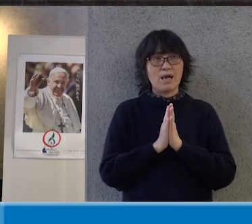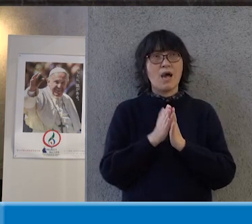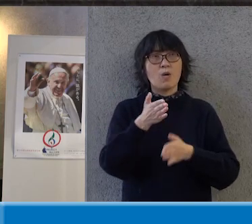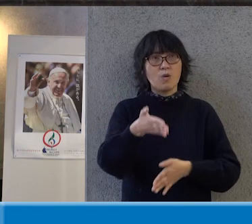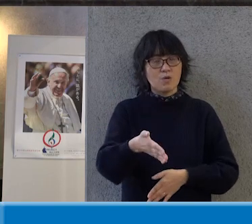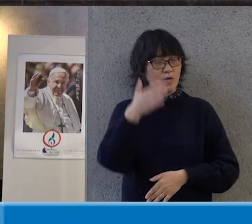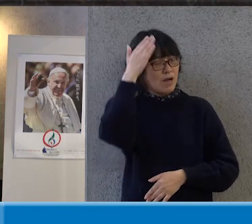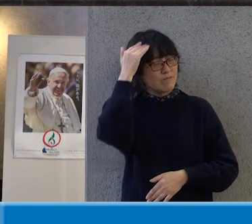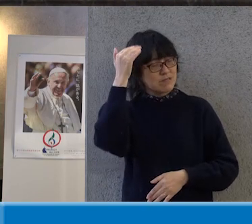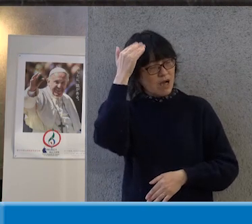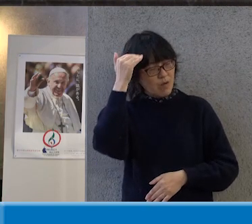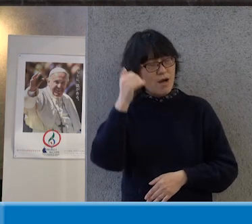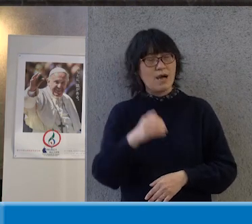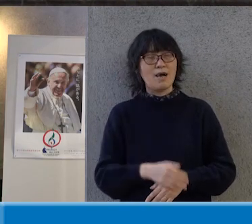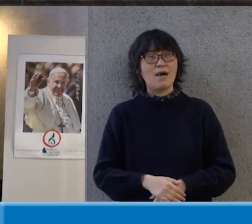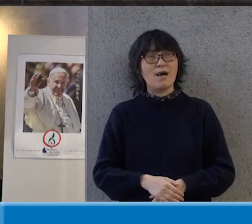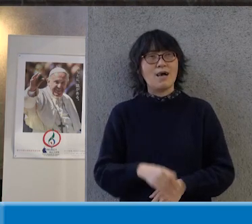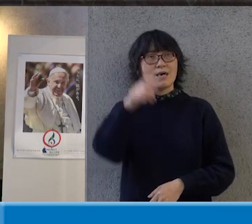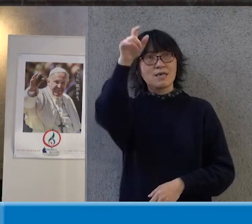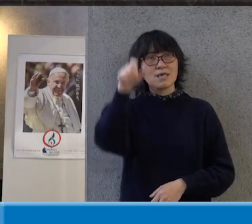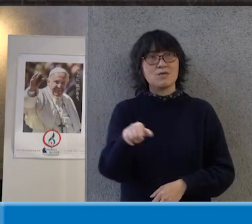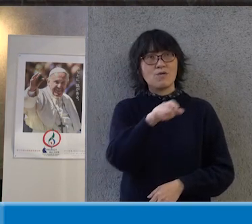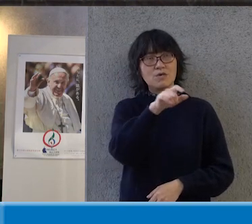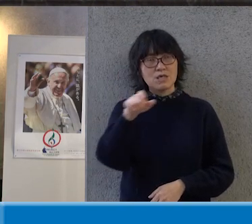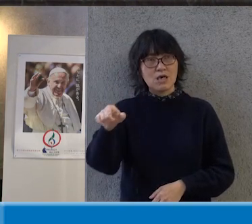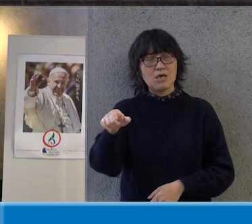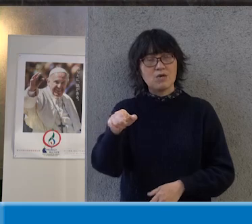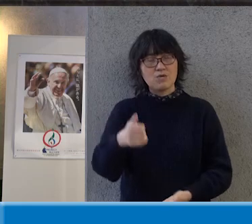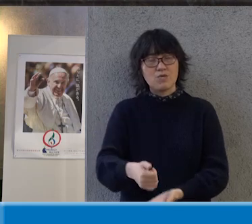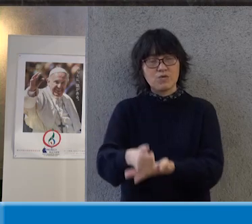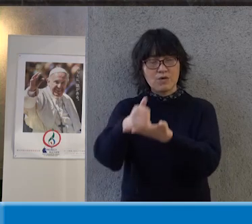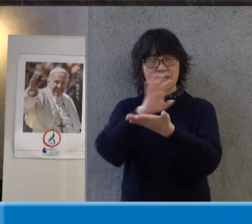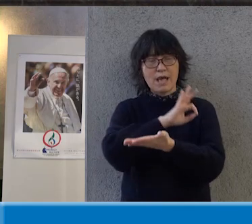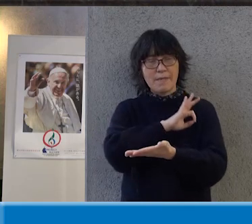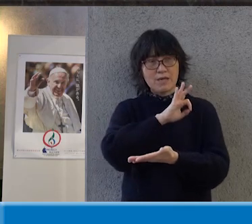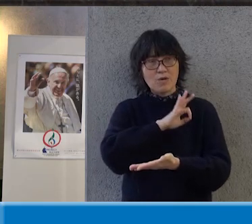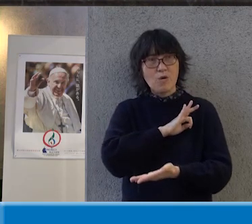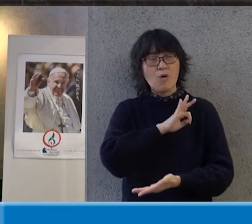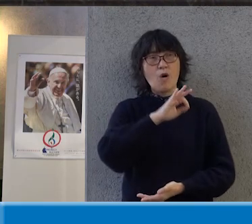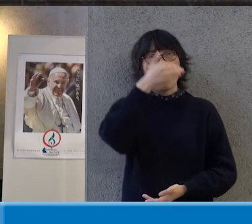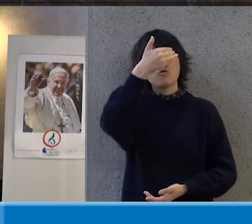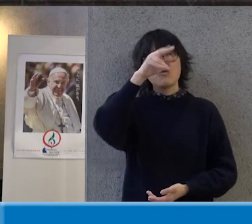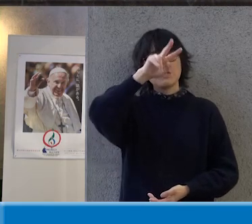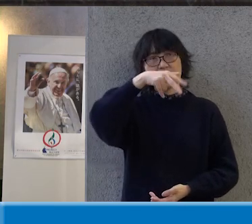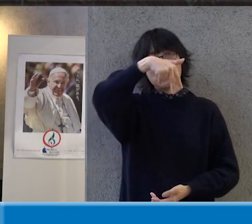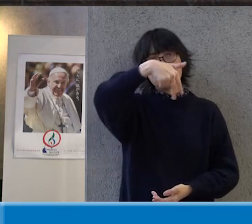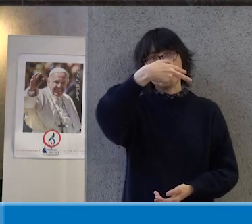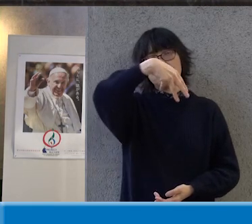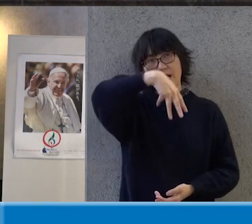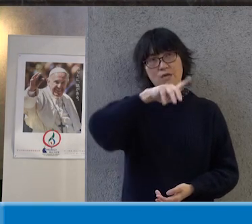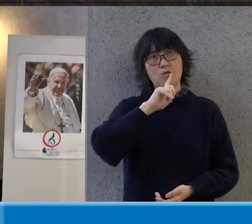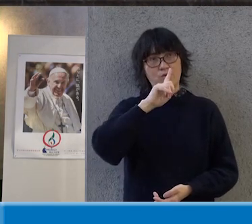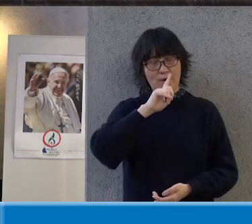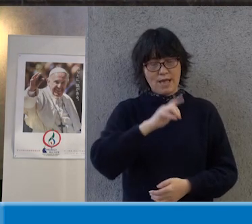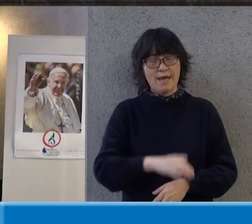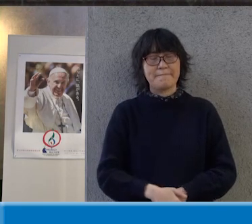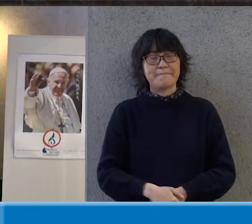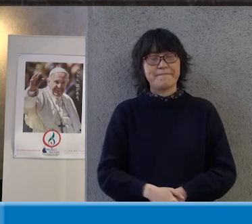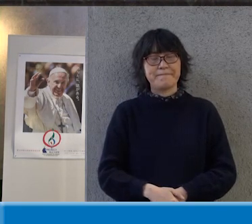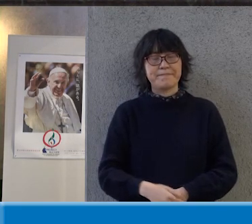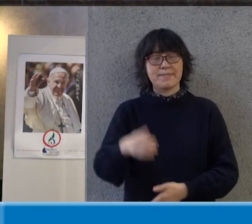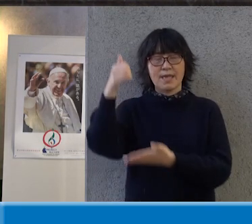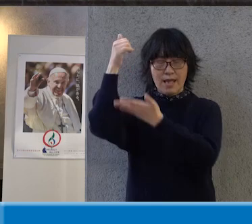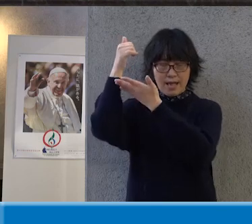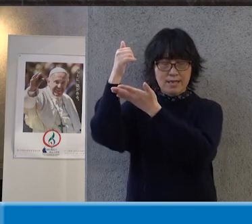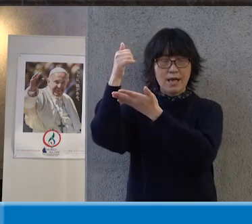この油はキリストの尊い名にちなんでクリスマと名付けられ、あなたは